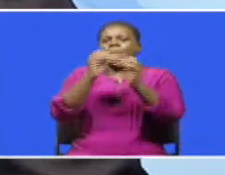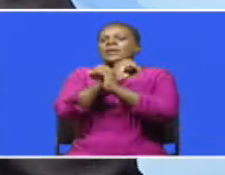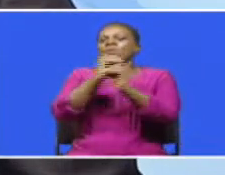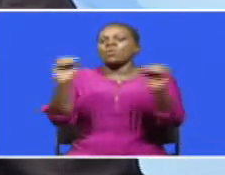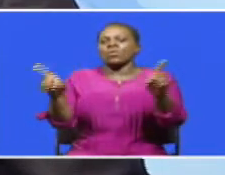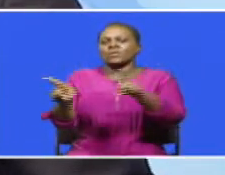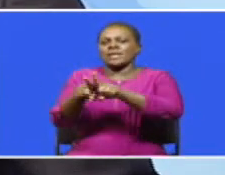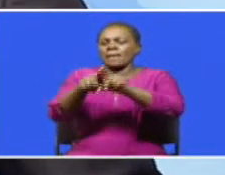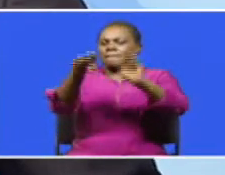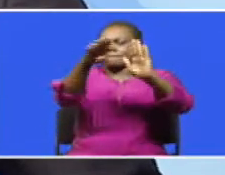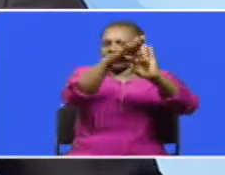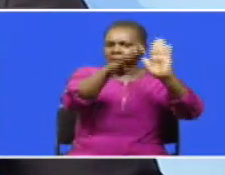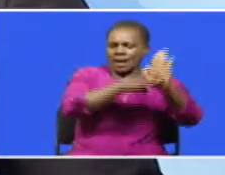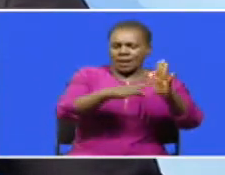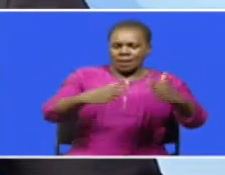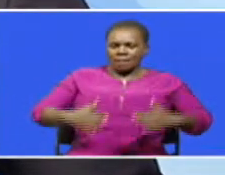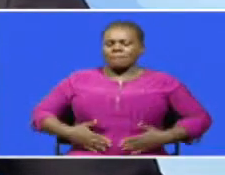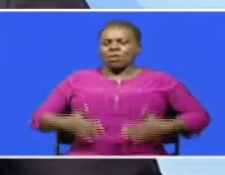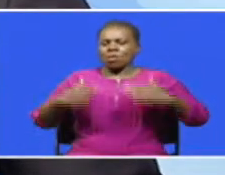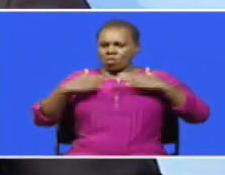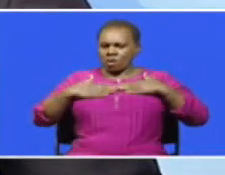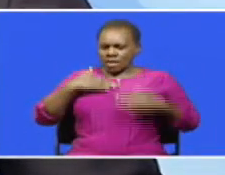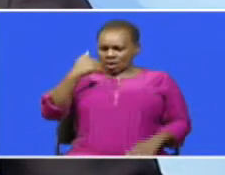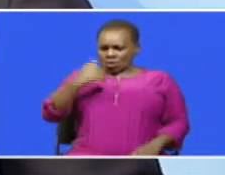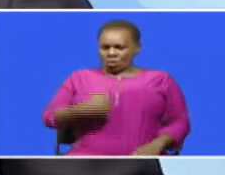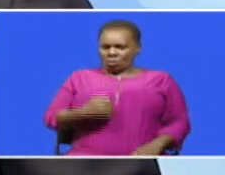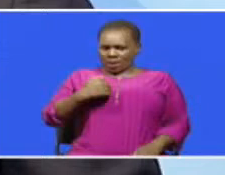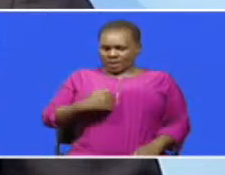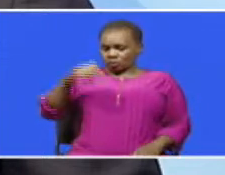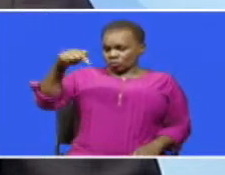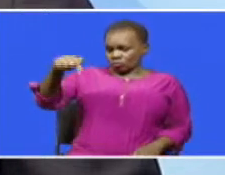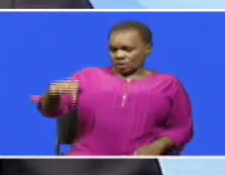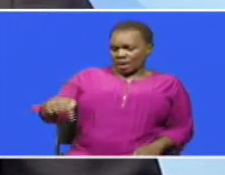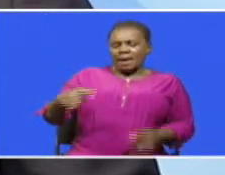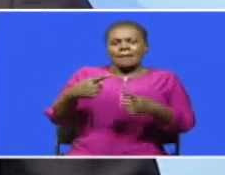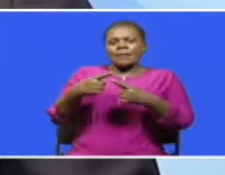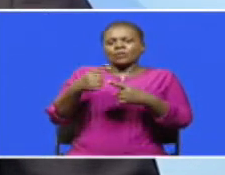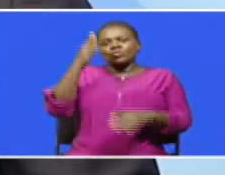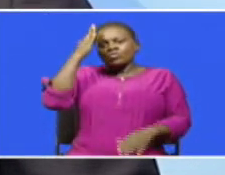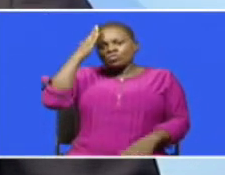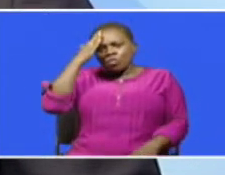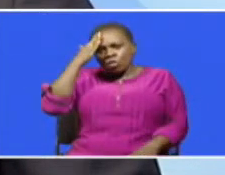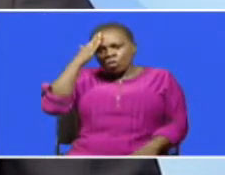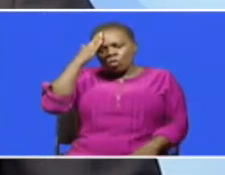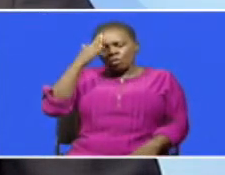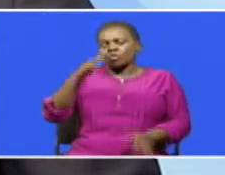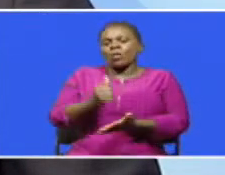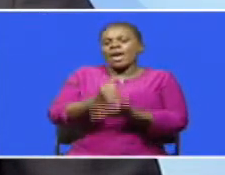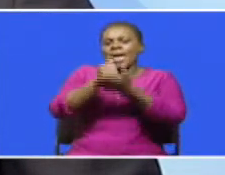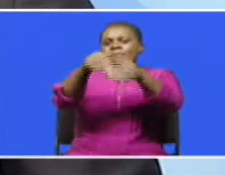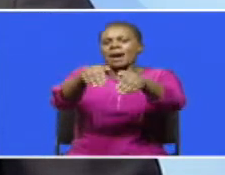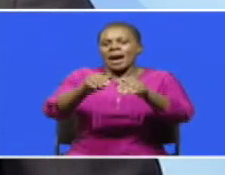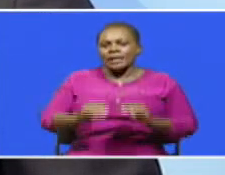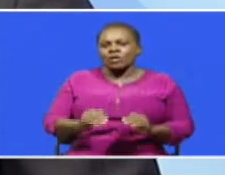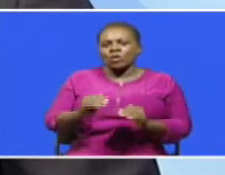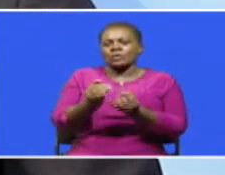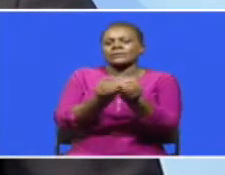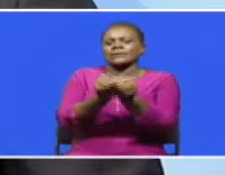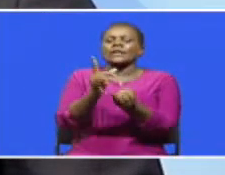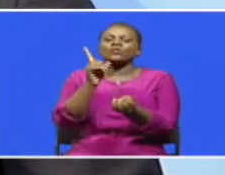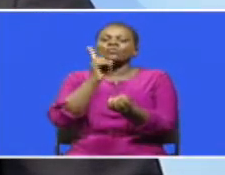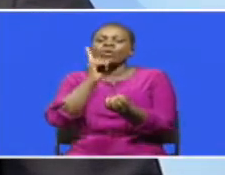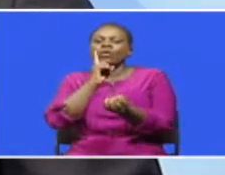kama ilivyoratibiwa. Mwili wake ulipaswa kufanyiwa upasuaji hii leo ili kufanikisha shughuli za mazishi siku ya Jumamosi, yani